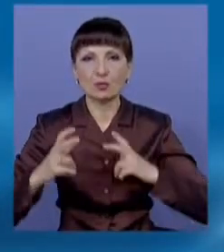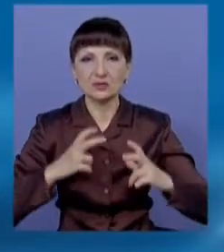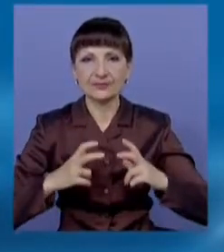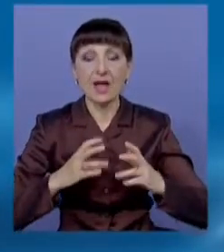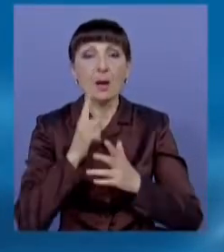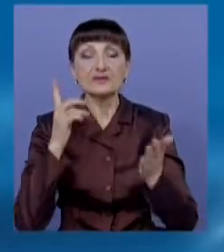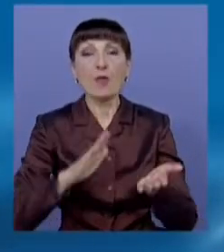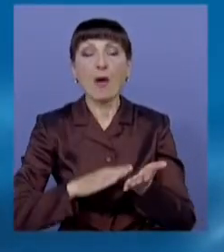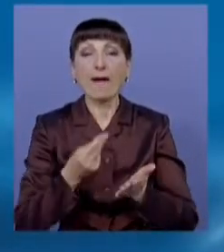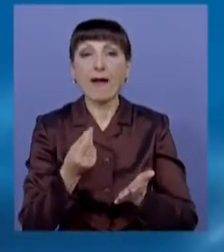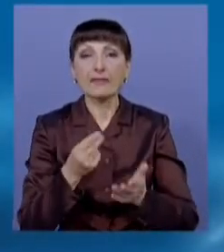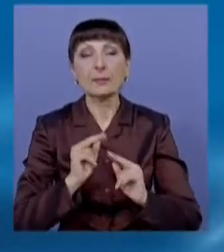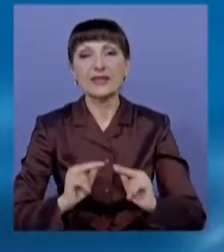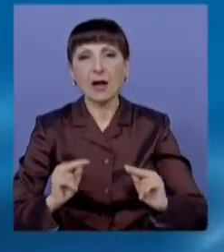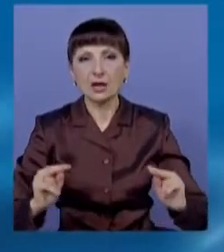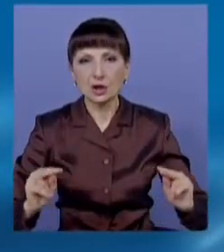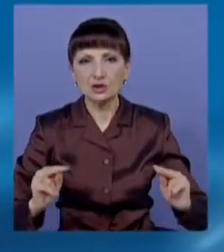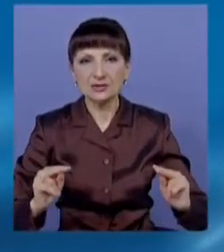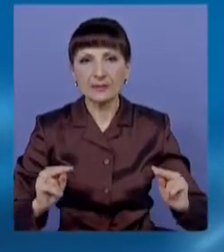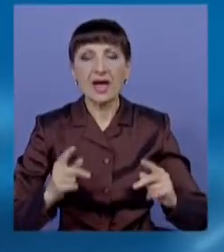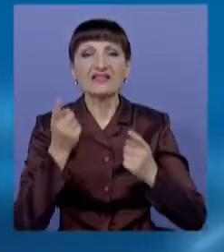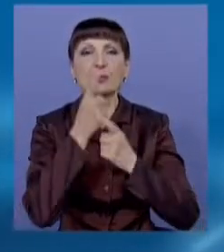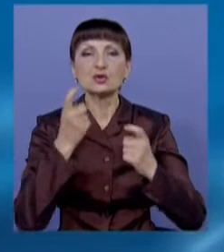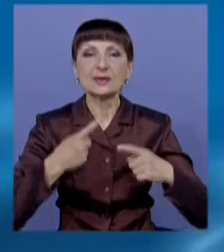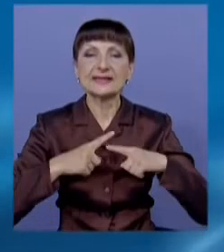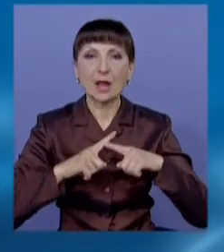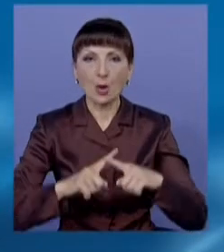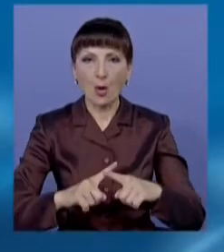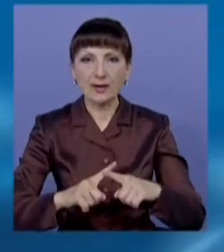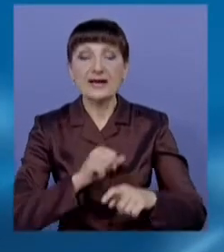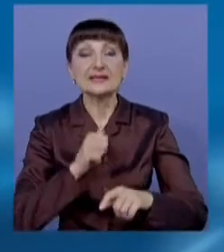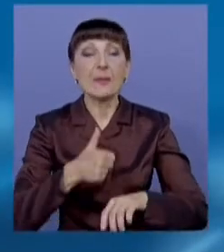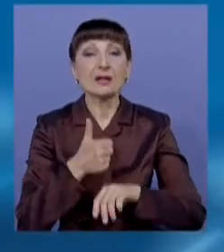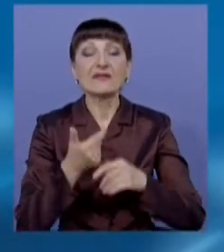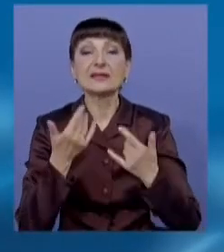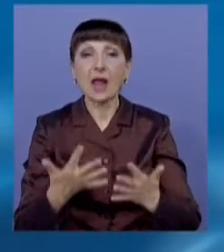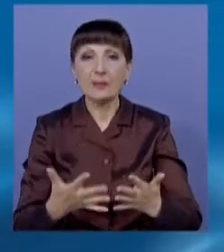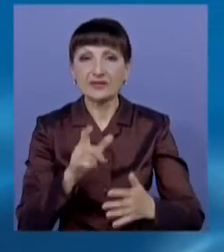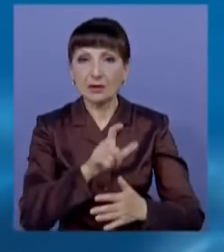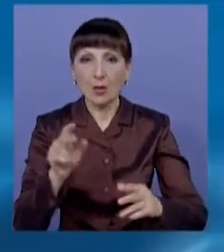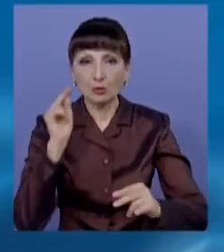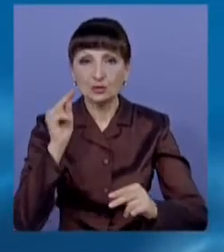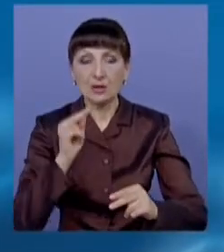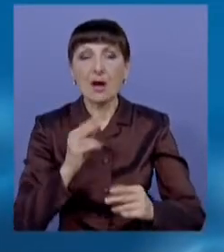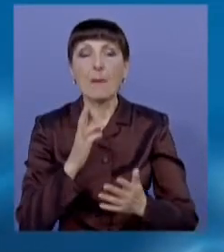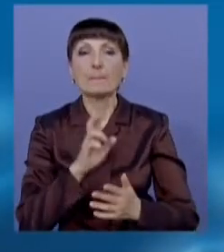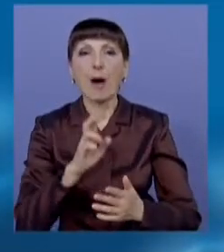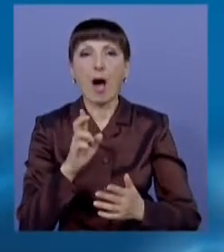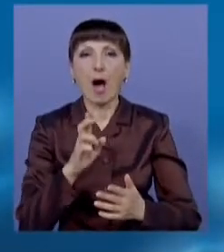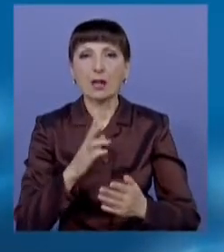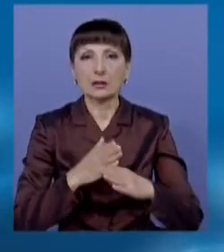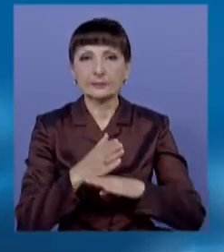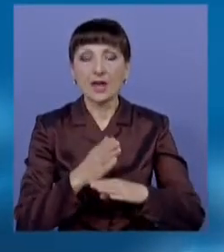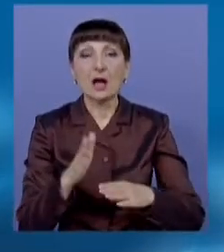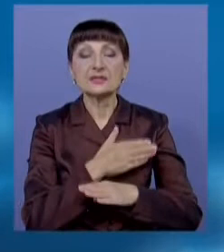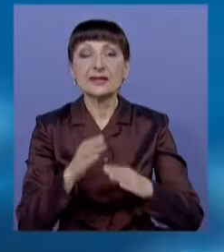Большинство грантов по педагогическим специальностям и информационным технологиям. Самое главное требование к абитуриентам – наличие проходного балла.